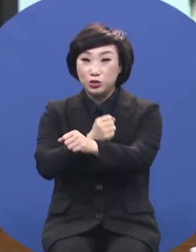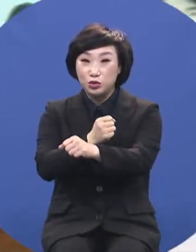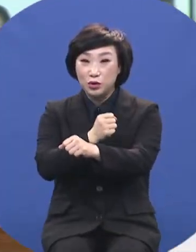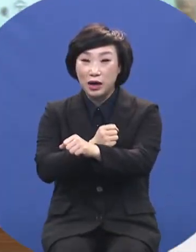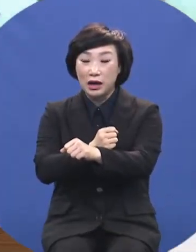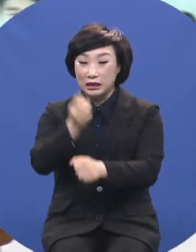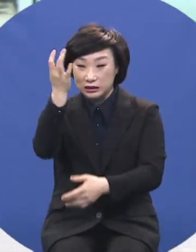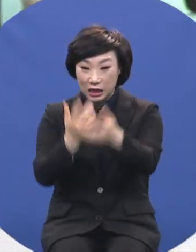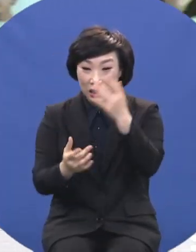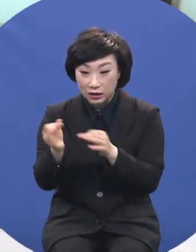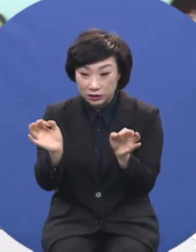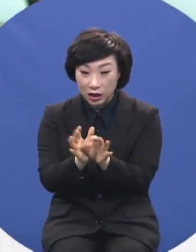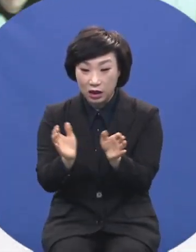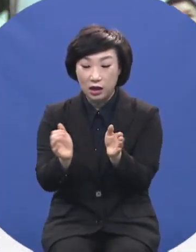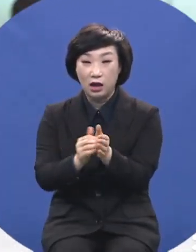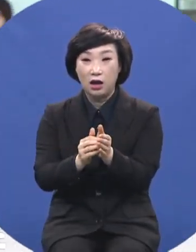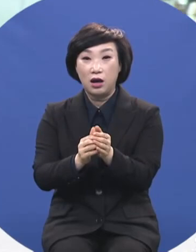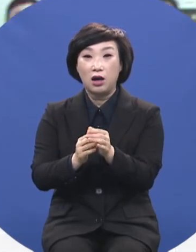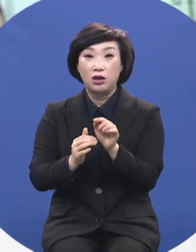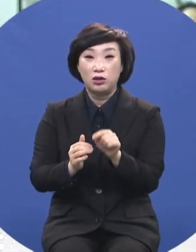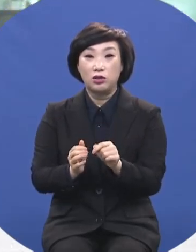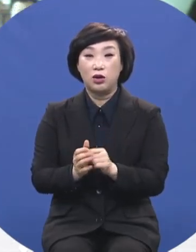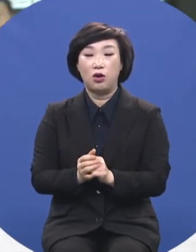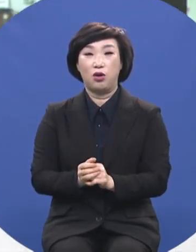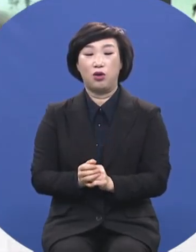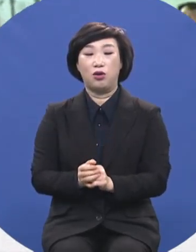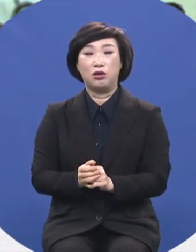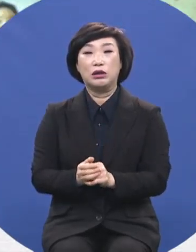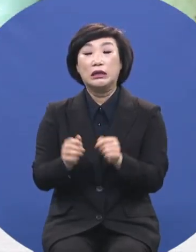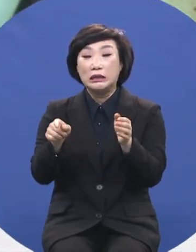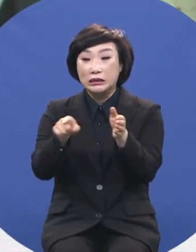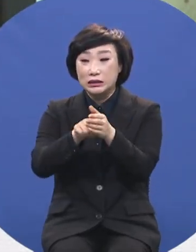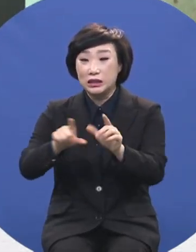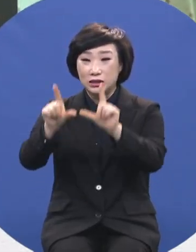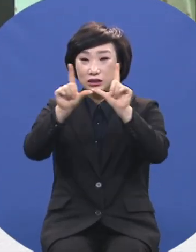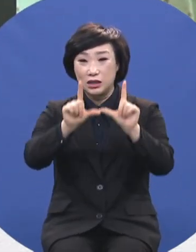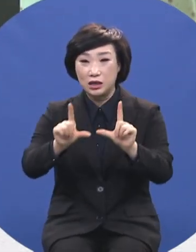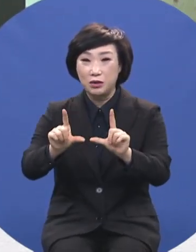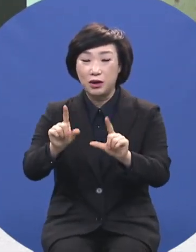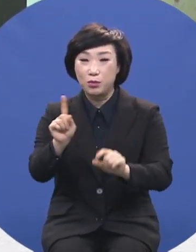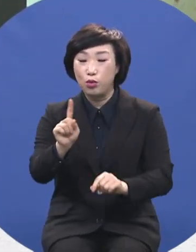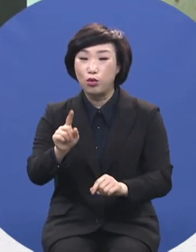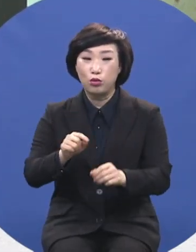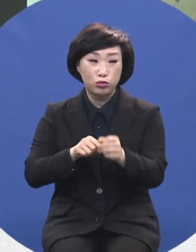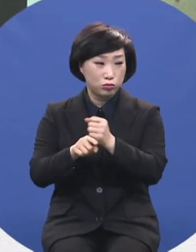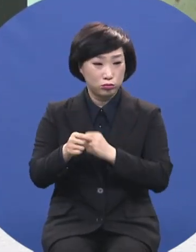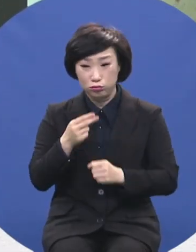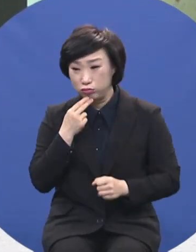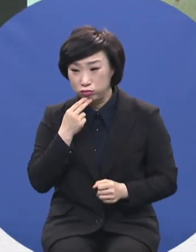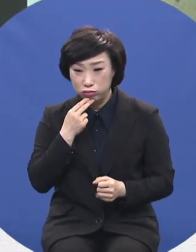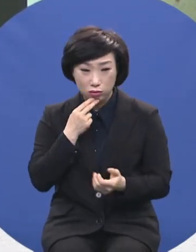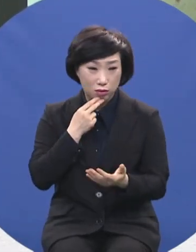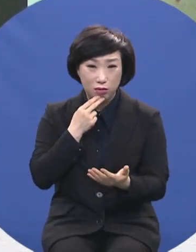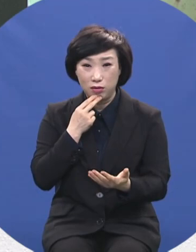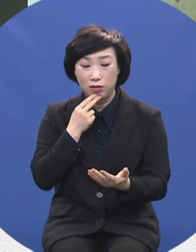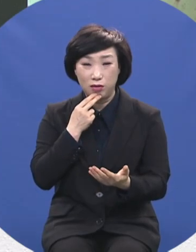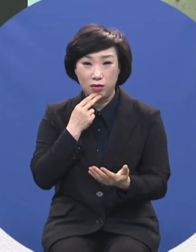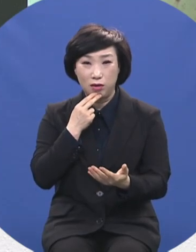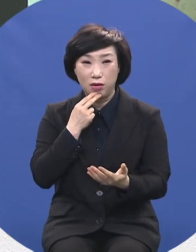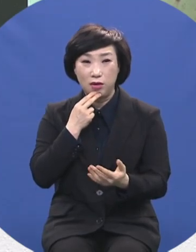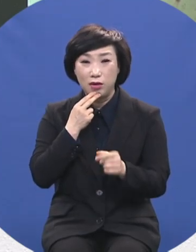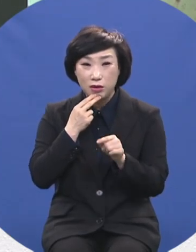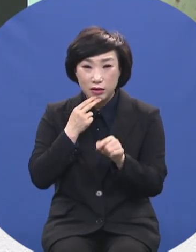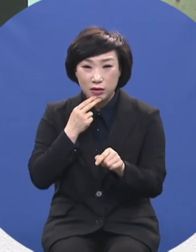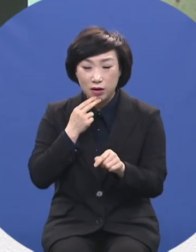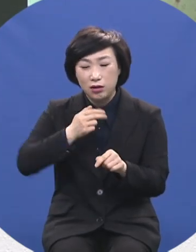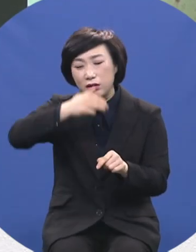공력이 타버리면 그 신앙생활이 무슨 의미가 있으며